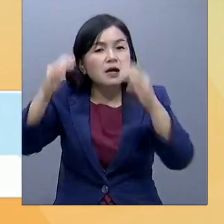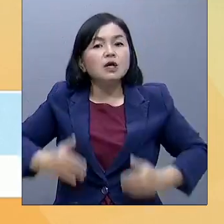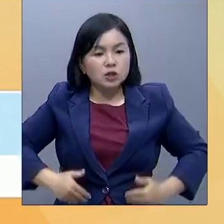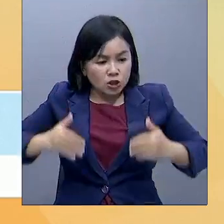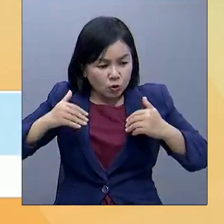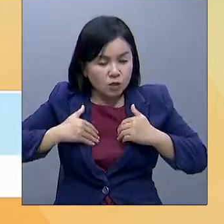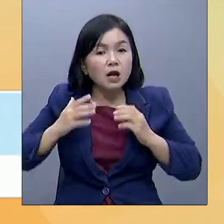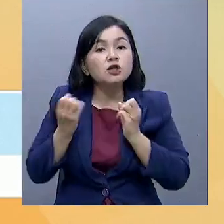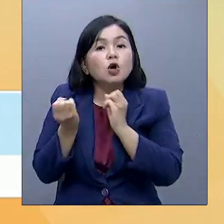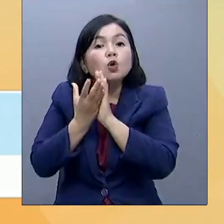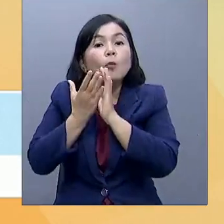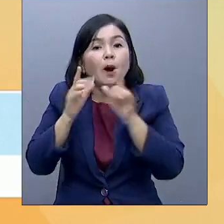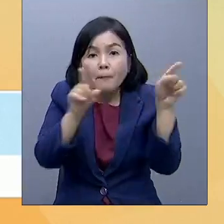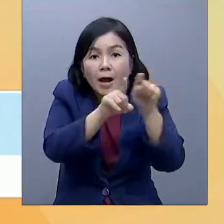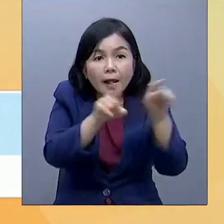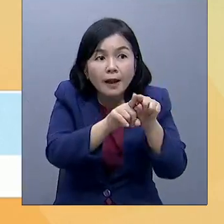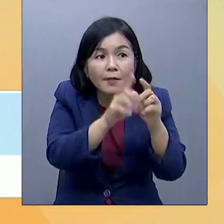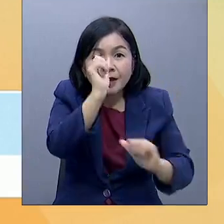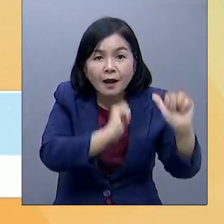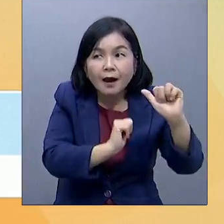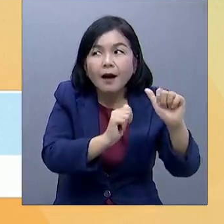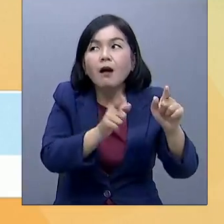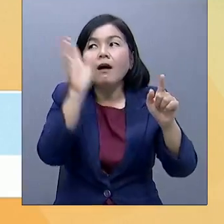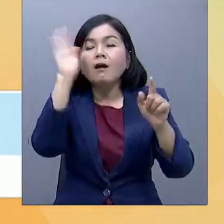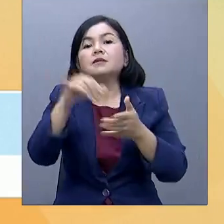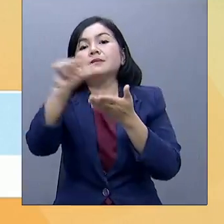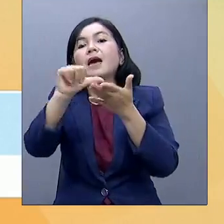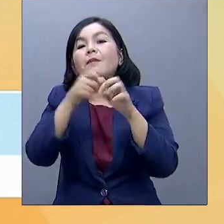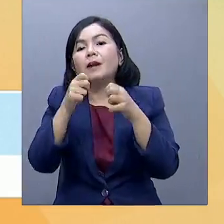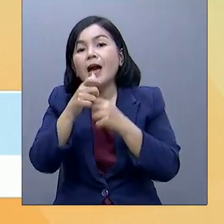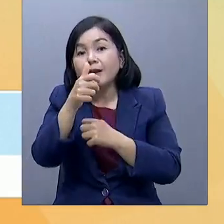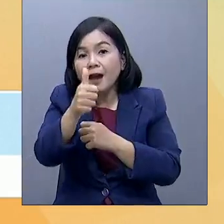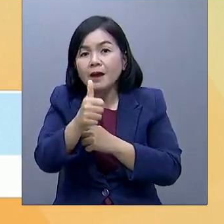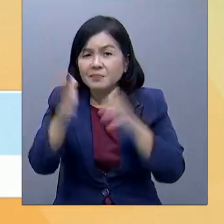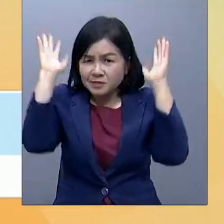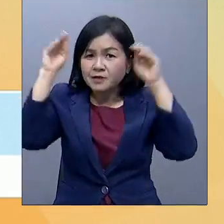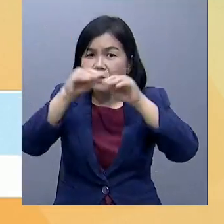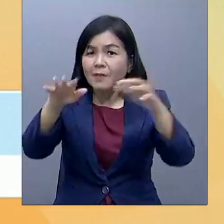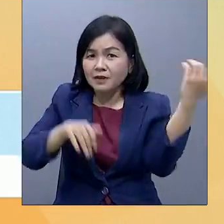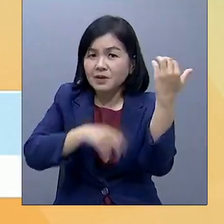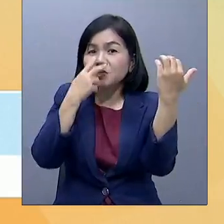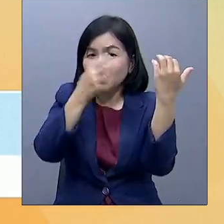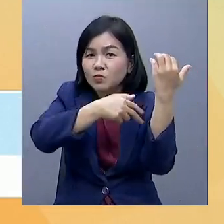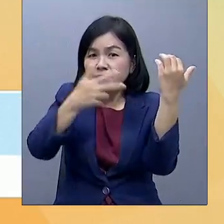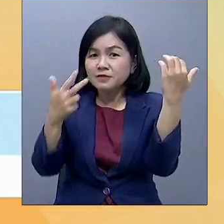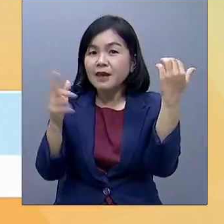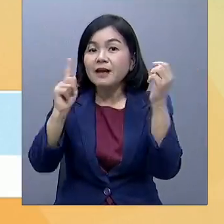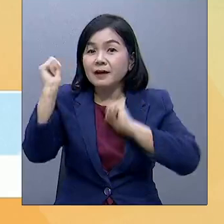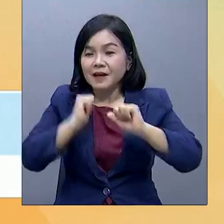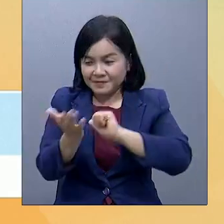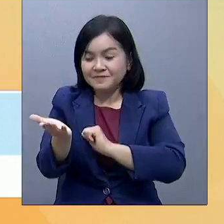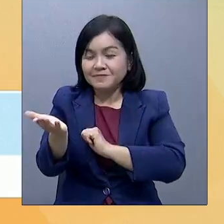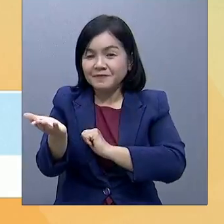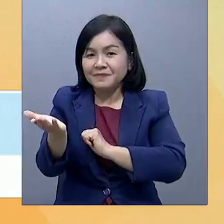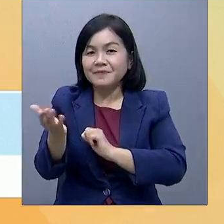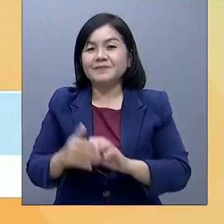ำลังสงสัยอยู่ครับ เยี่ยมเลย มีใครเพิ่มเติมอีกไหมครับอยากจะเรียกแขกเรียกแฟนคลับฟุ้น ก็สั่งเวลาไปเล